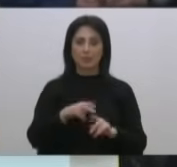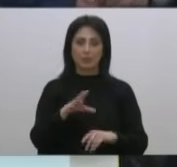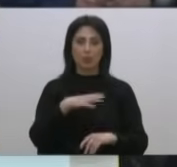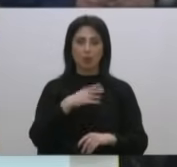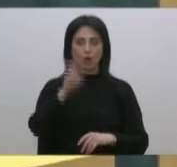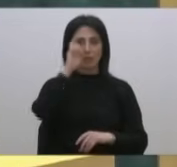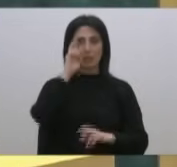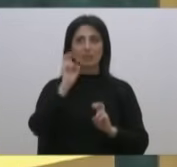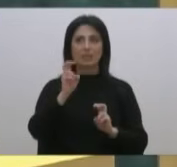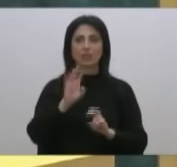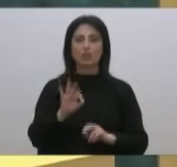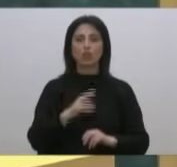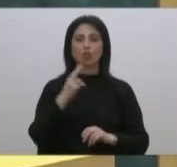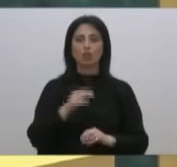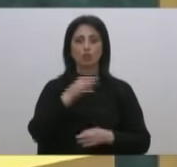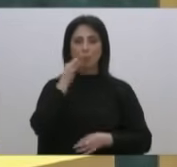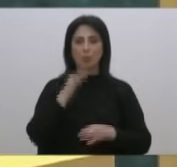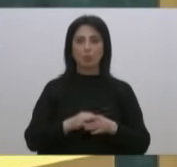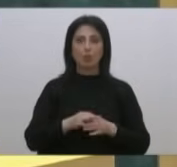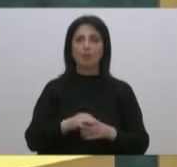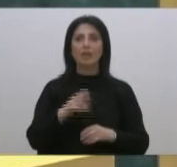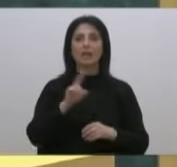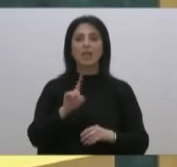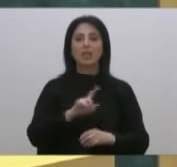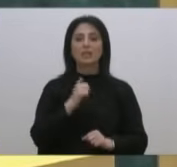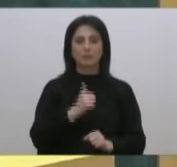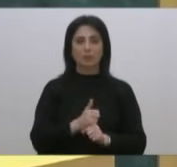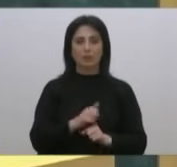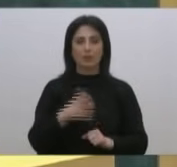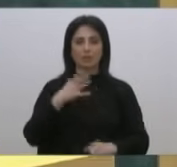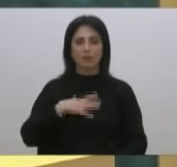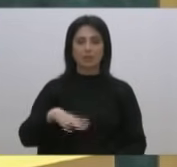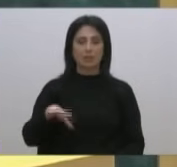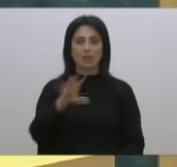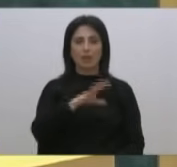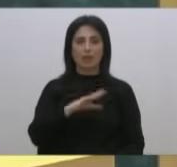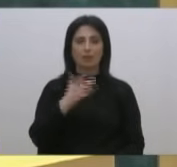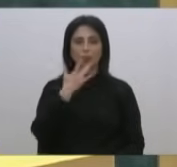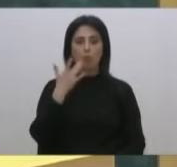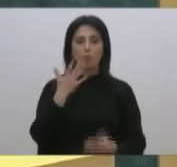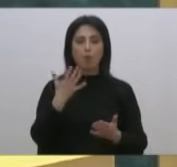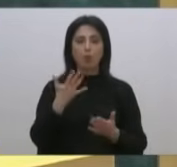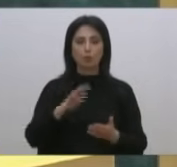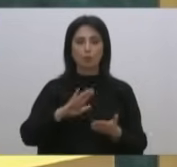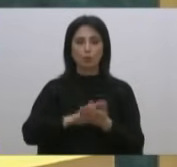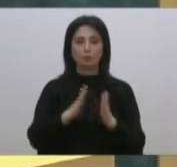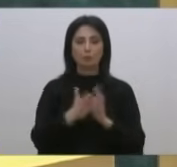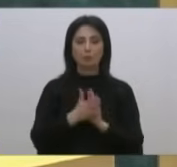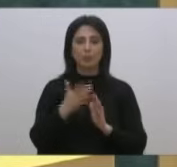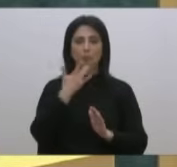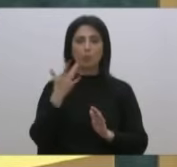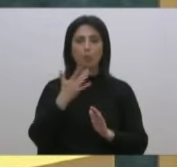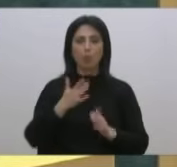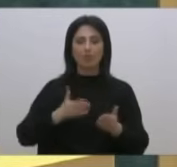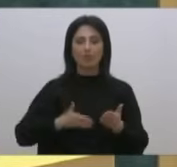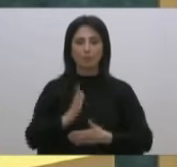იყო სახელმწიფოს სოციალური პასუხისმგებლობა და რაც მთავარია, საქართველოს გეოპოლიტიკური მდებარეობა,